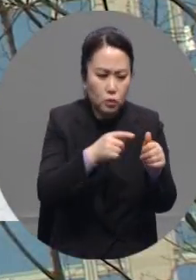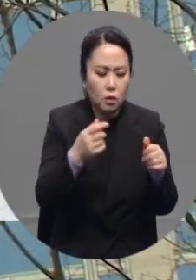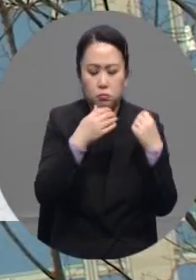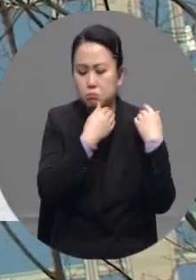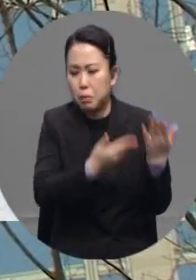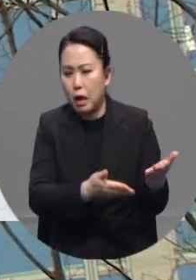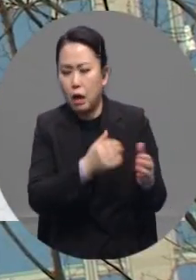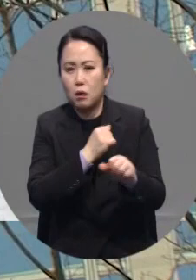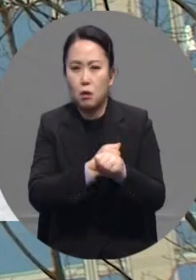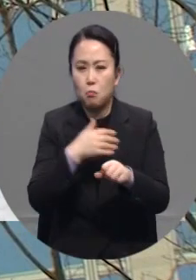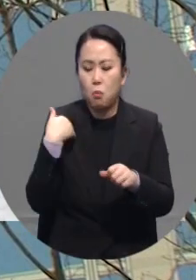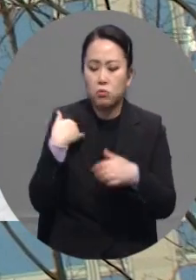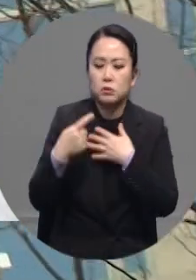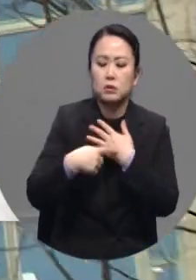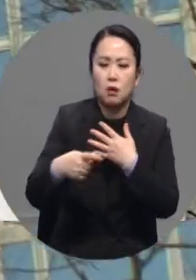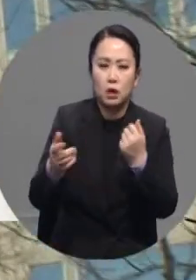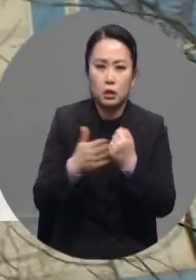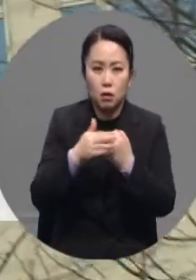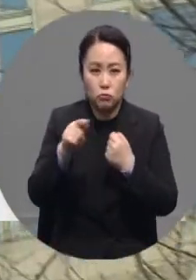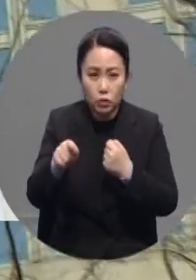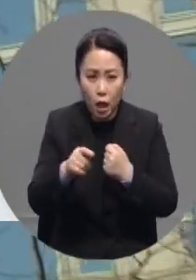처리 전반을 살펴보기로 했습니다.